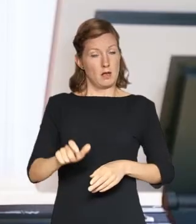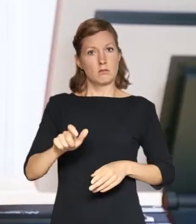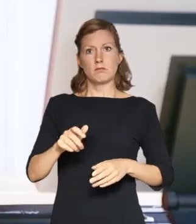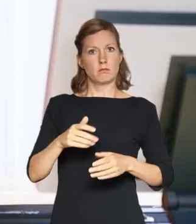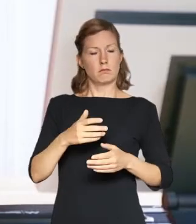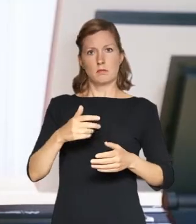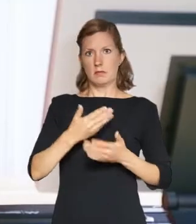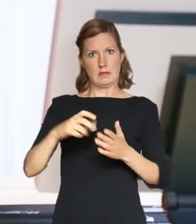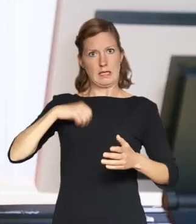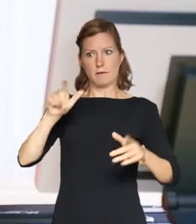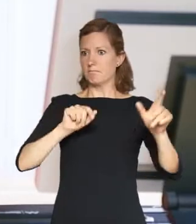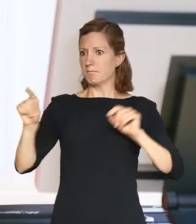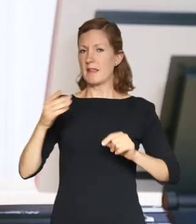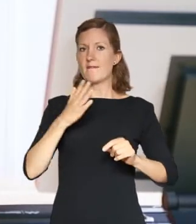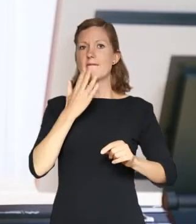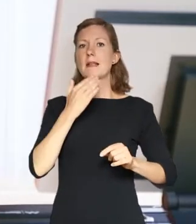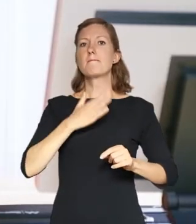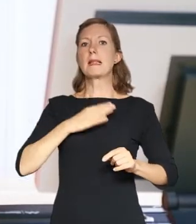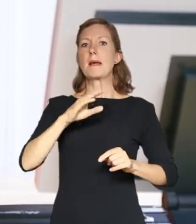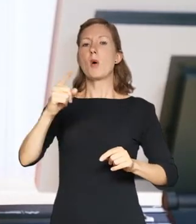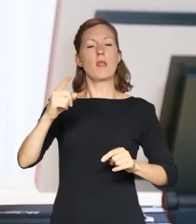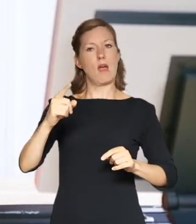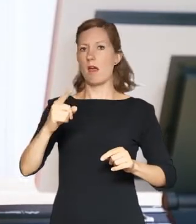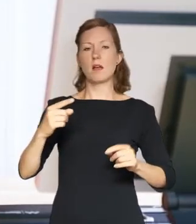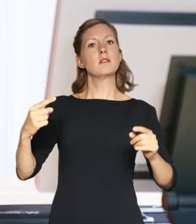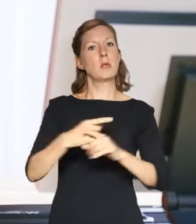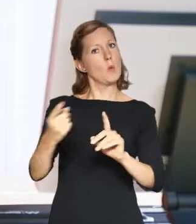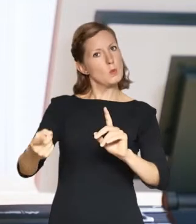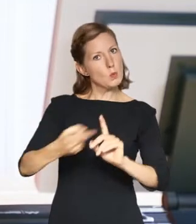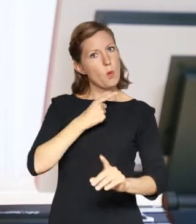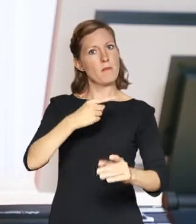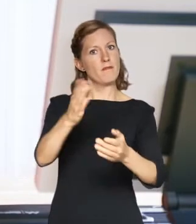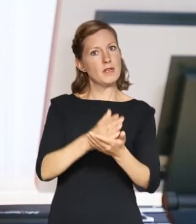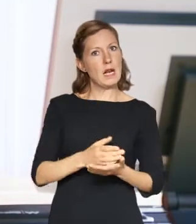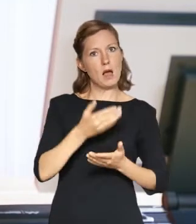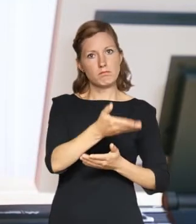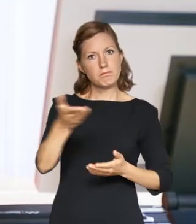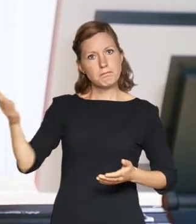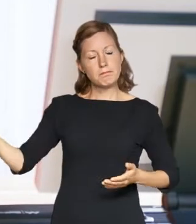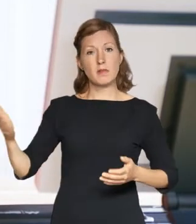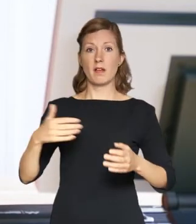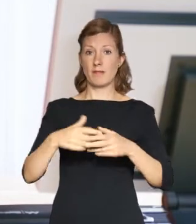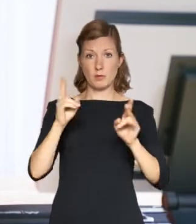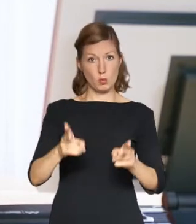Som domare bestämmer man inte själv vilka mål man ska ha, utan de fördelas ut slumpmässigt.